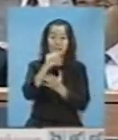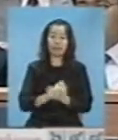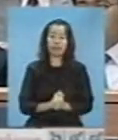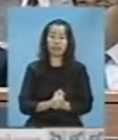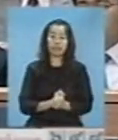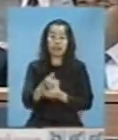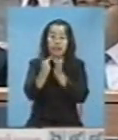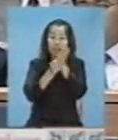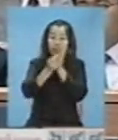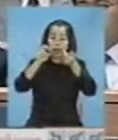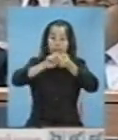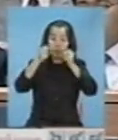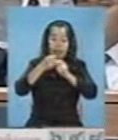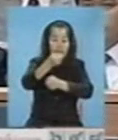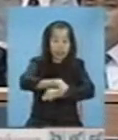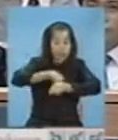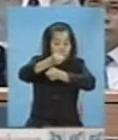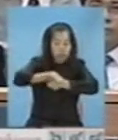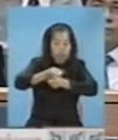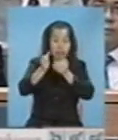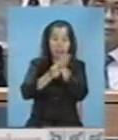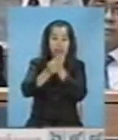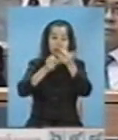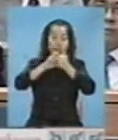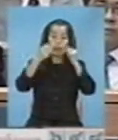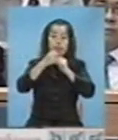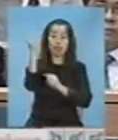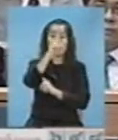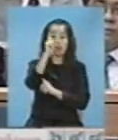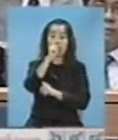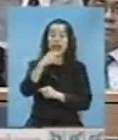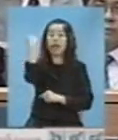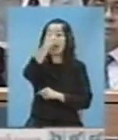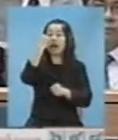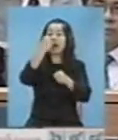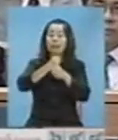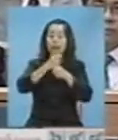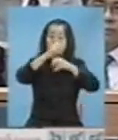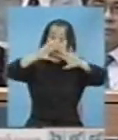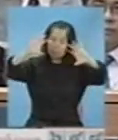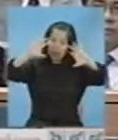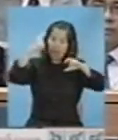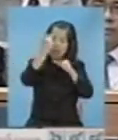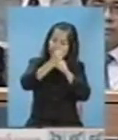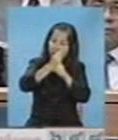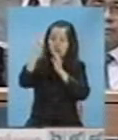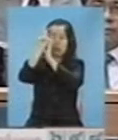การแก้ปัญหาพืชผลการเกษตรตกต่ำล้มเหลวเป็นเพราะฝีมือรัฐบาลหรือเพราะรัฐธร